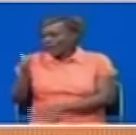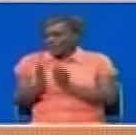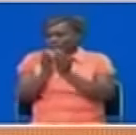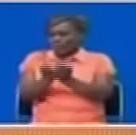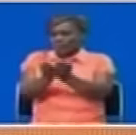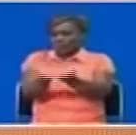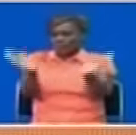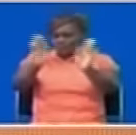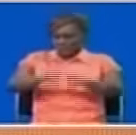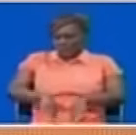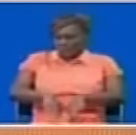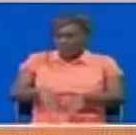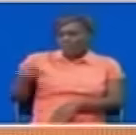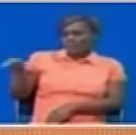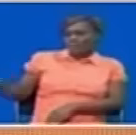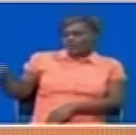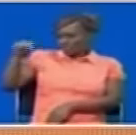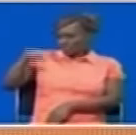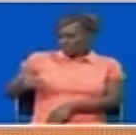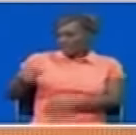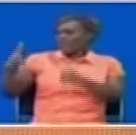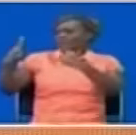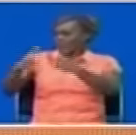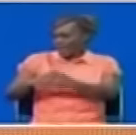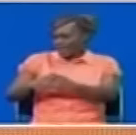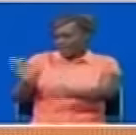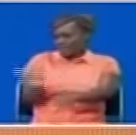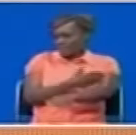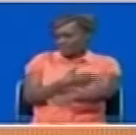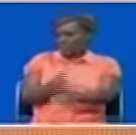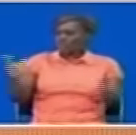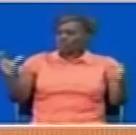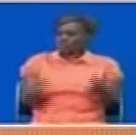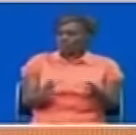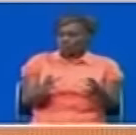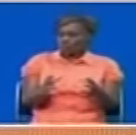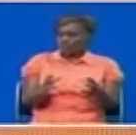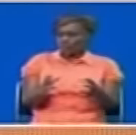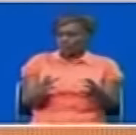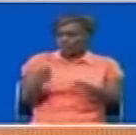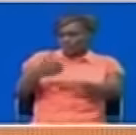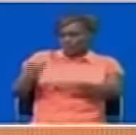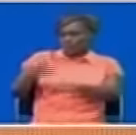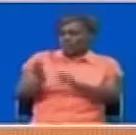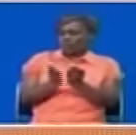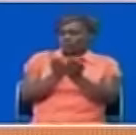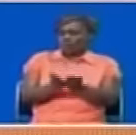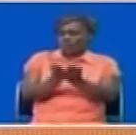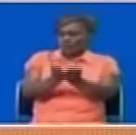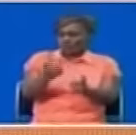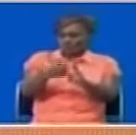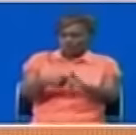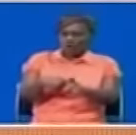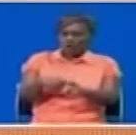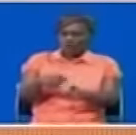kuzama Ziwa Victoria asubuhi ya leo. 9 hao walikuwa miongoni mwa bendi ya wanamuziki 17 waliokuwa wameabiri boti hiyo kutoka